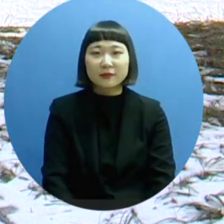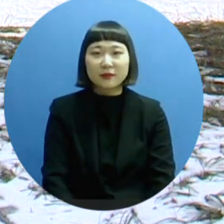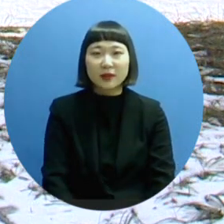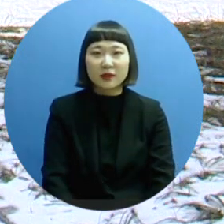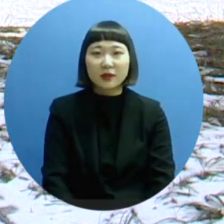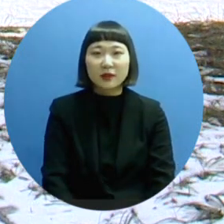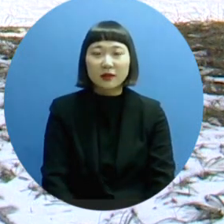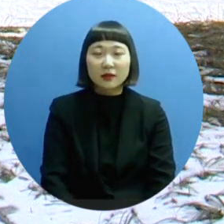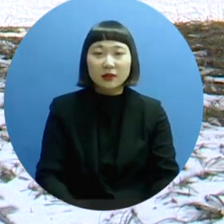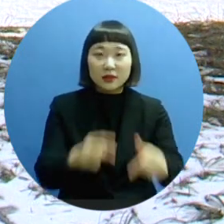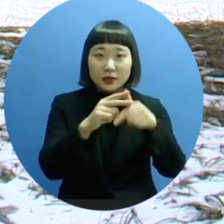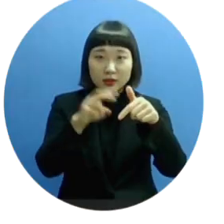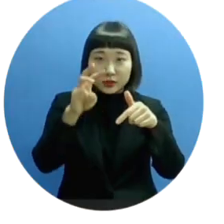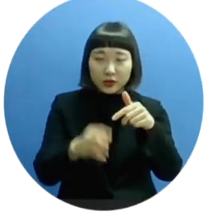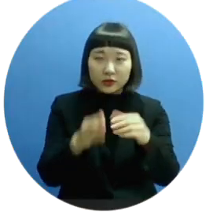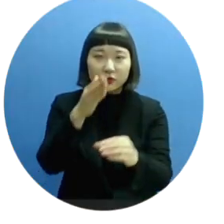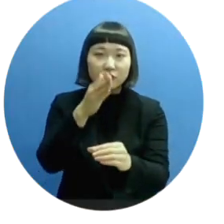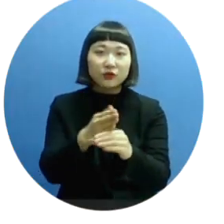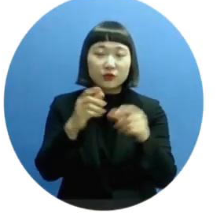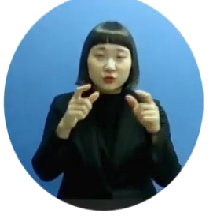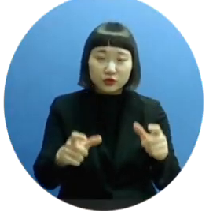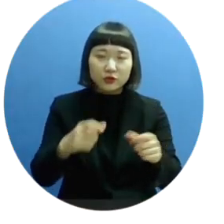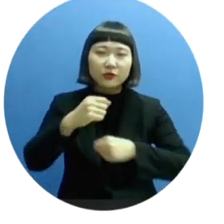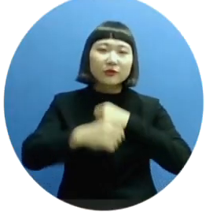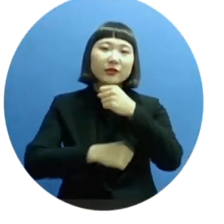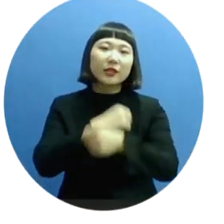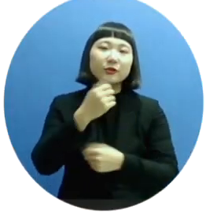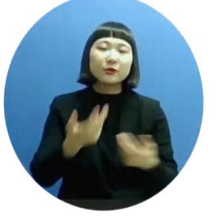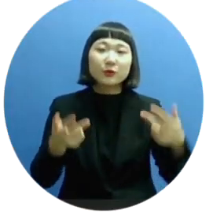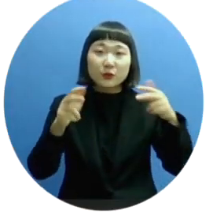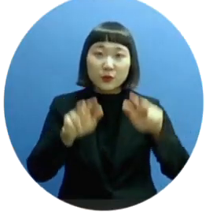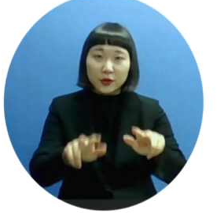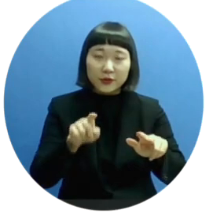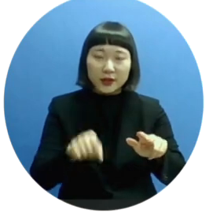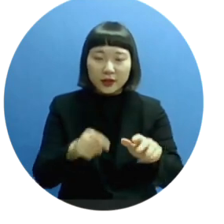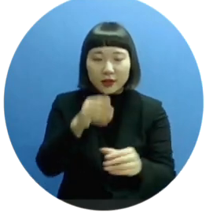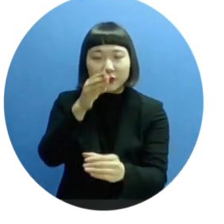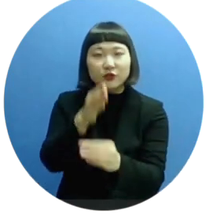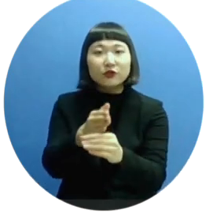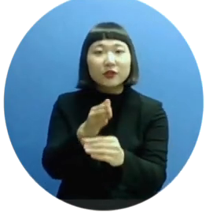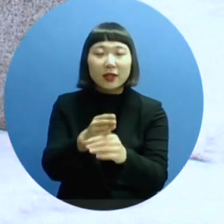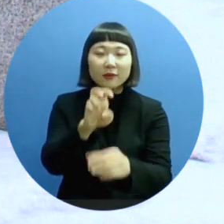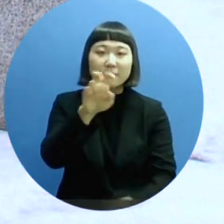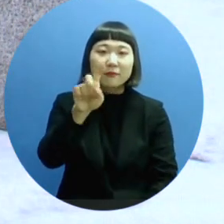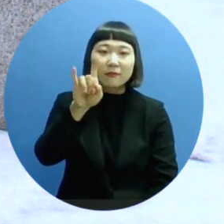인천 중구 자유공원. 공원 한가운데 맥아더 장군 동상이 서 있습니다.